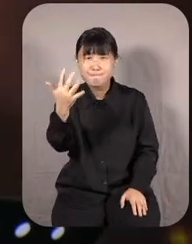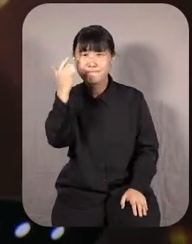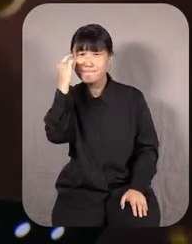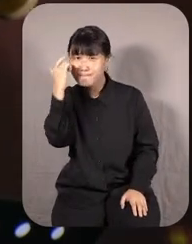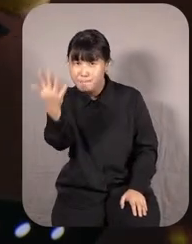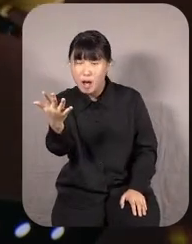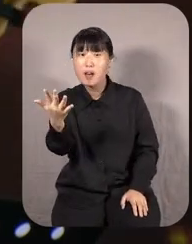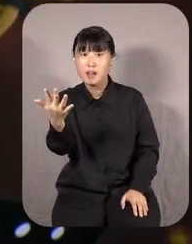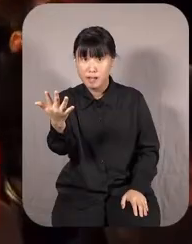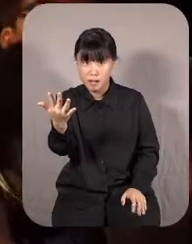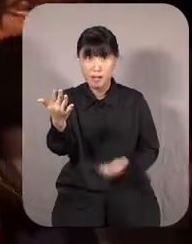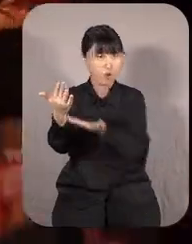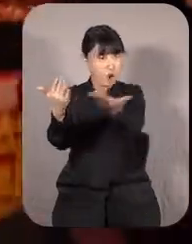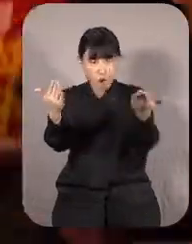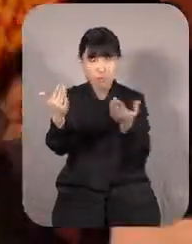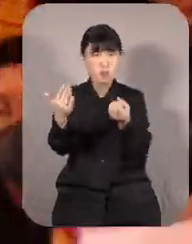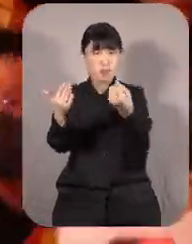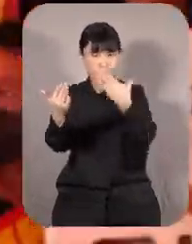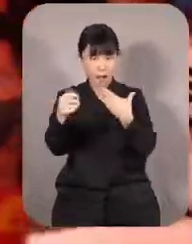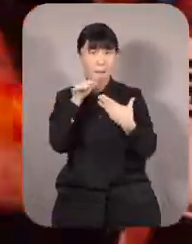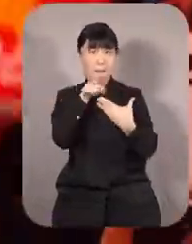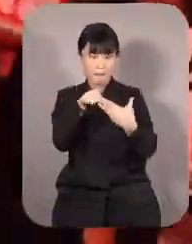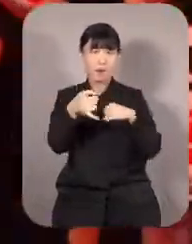될 것입니다.